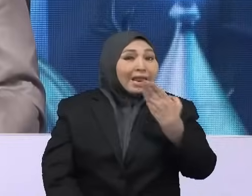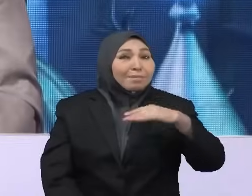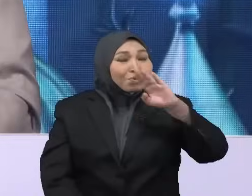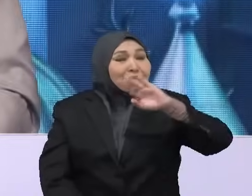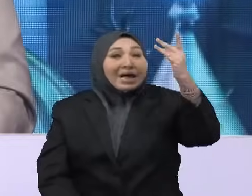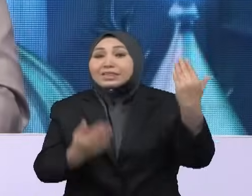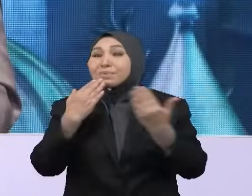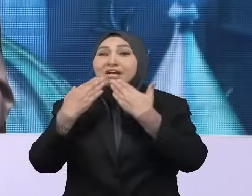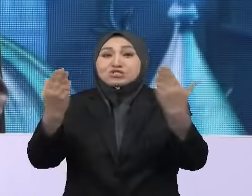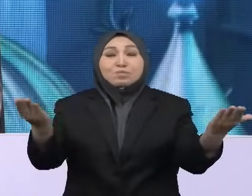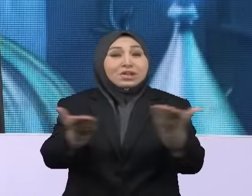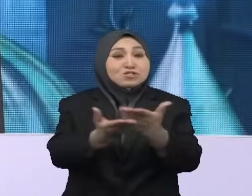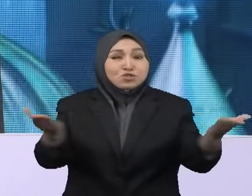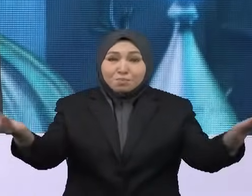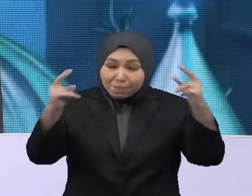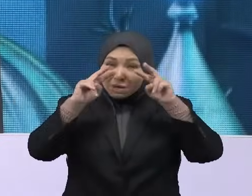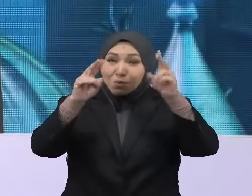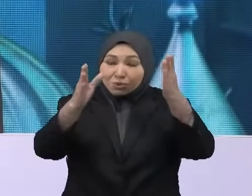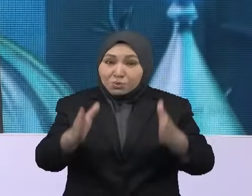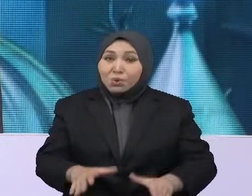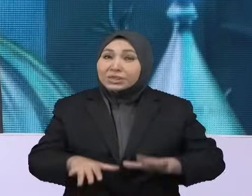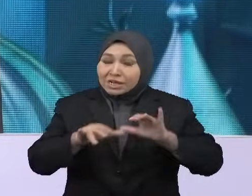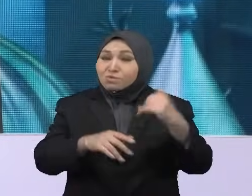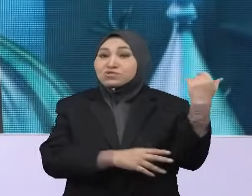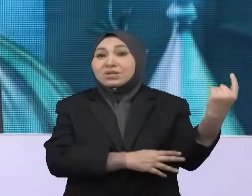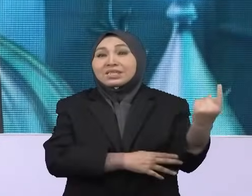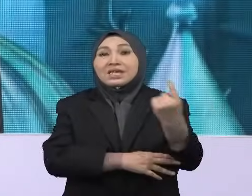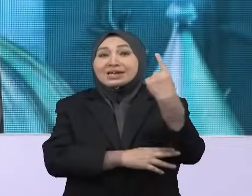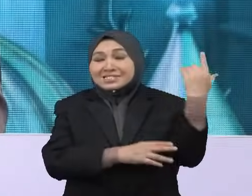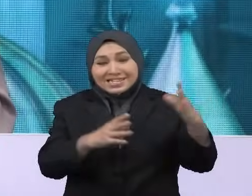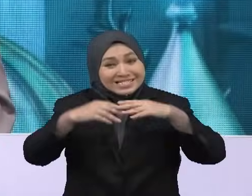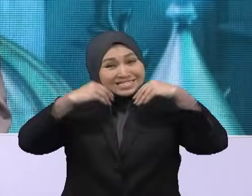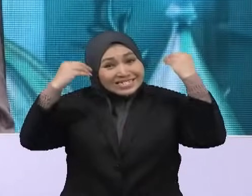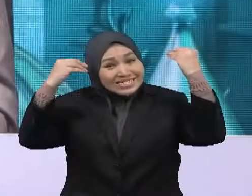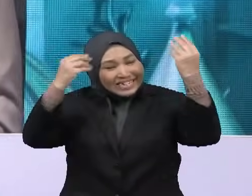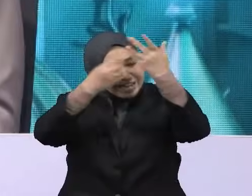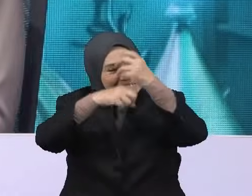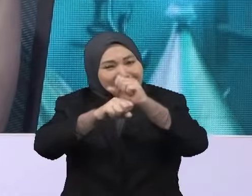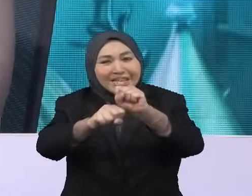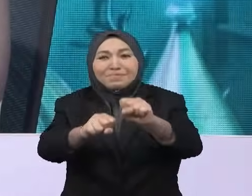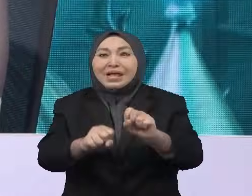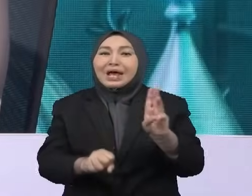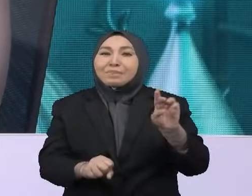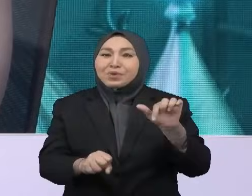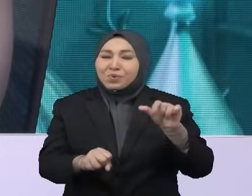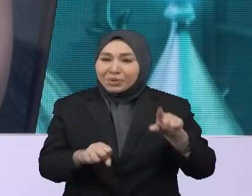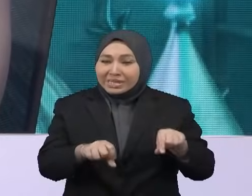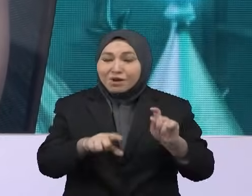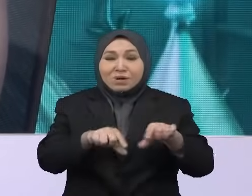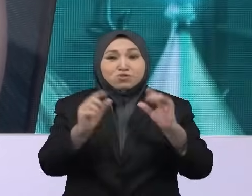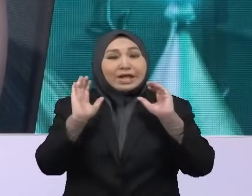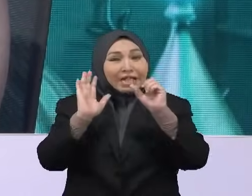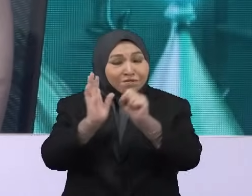Alhamdulillah, terima kasih kepada semua para penonton terus sentiasa ceria dan setia dalam My Quran Time, Quran Salat dan